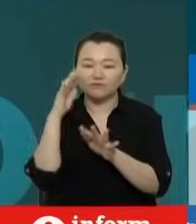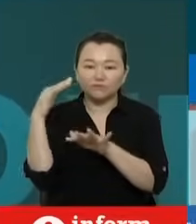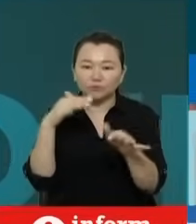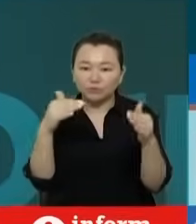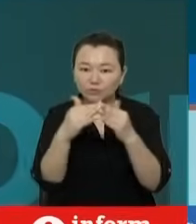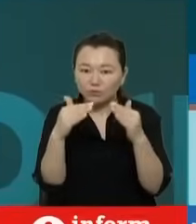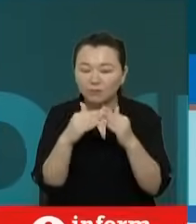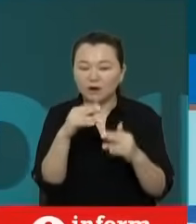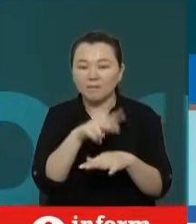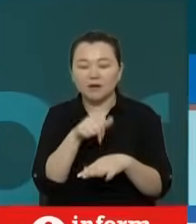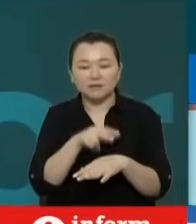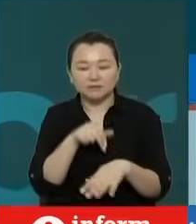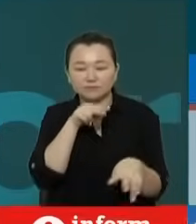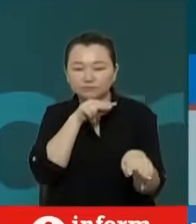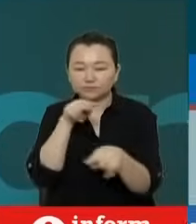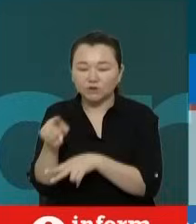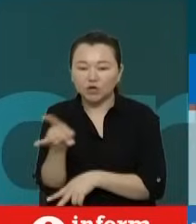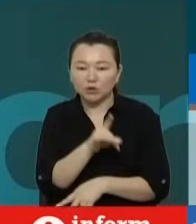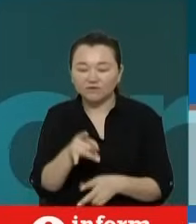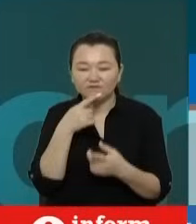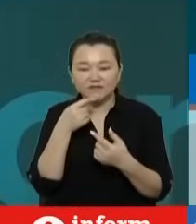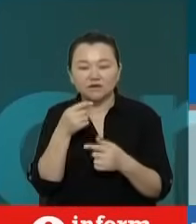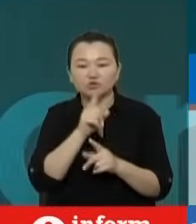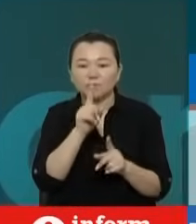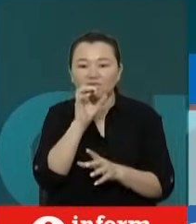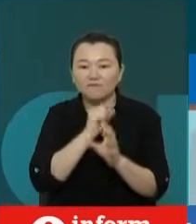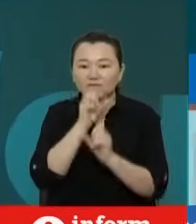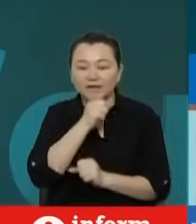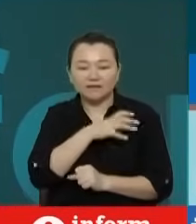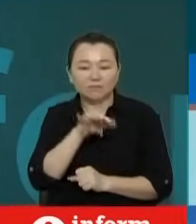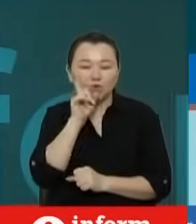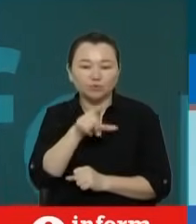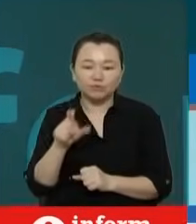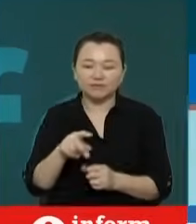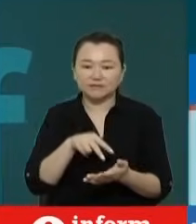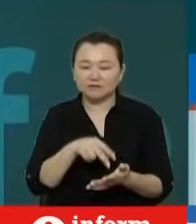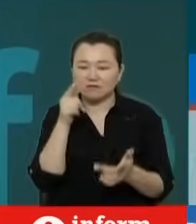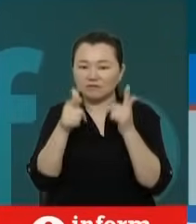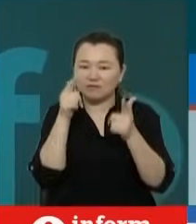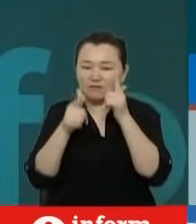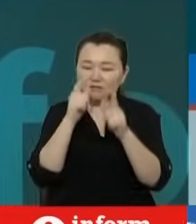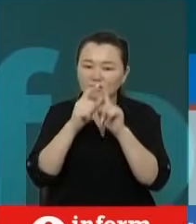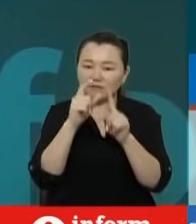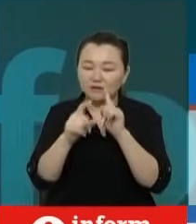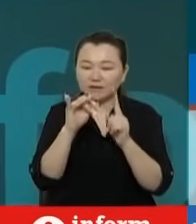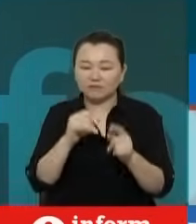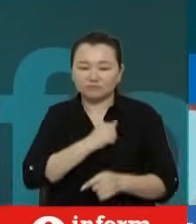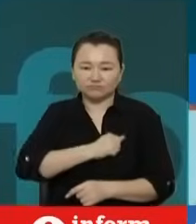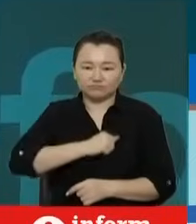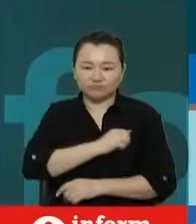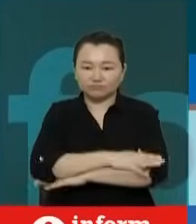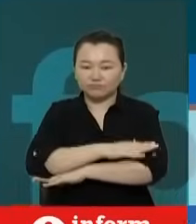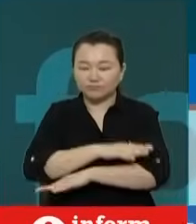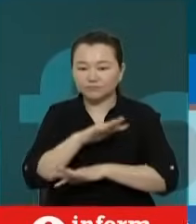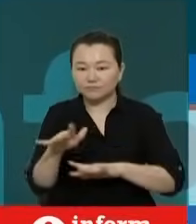Но полицейские патрулировали район во избежание мародерства. Молодые люди стали нецензурно выражаться и агрессивно